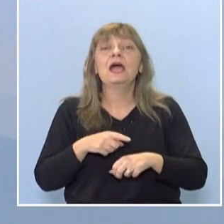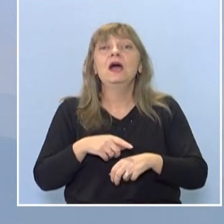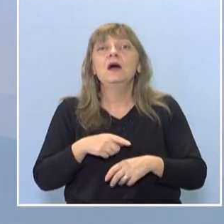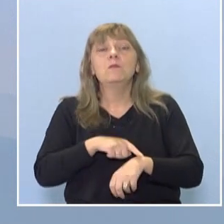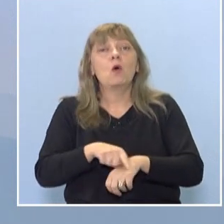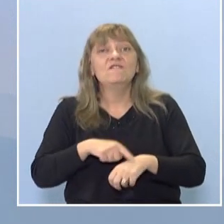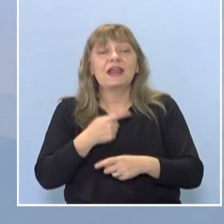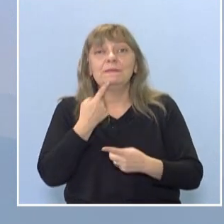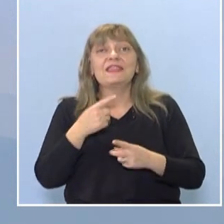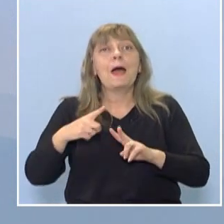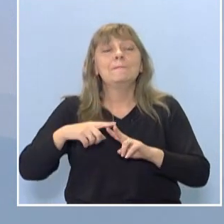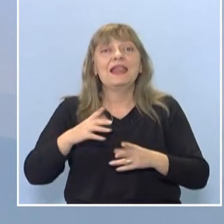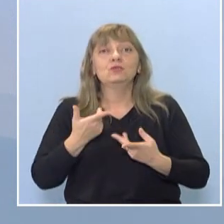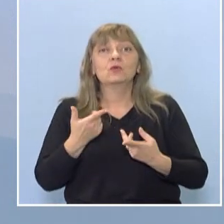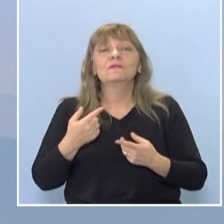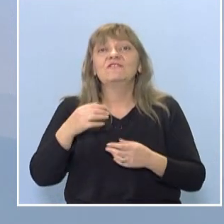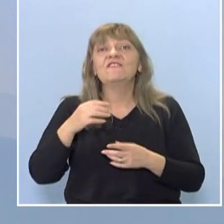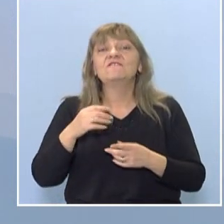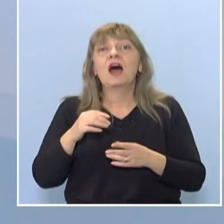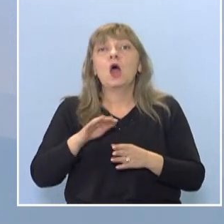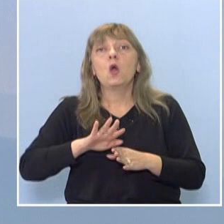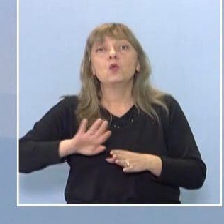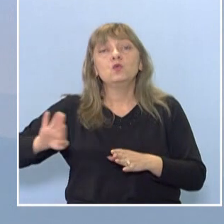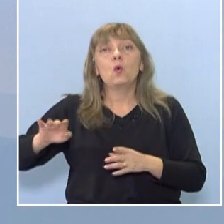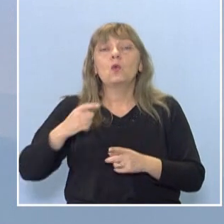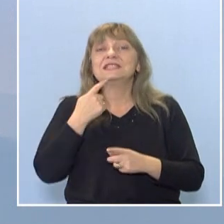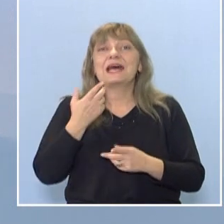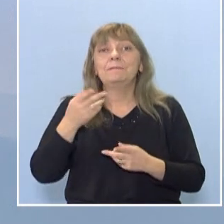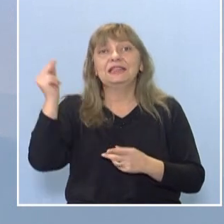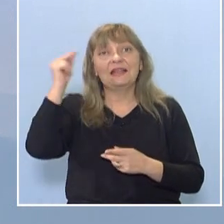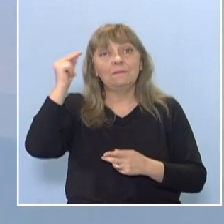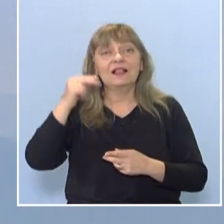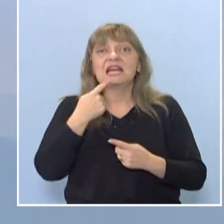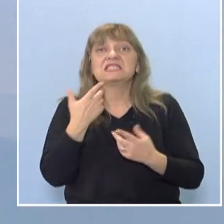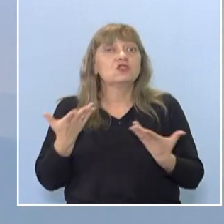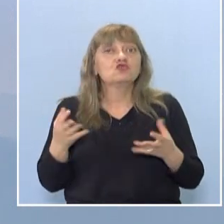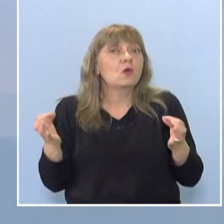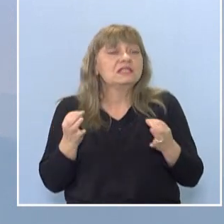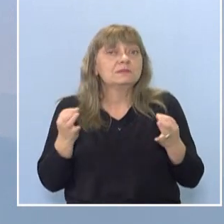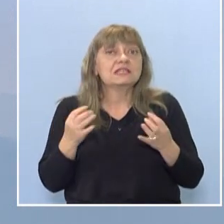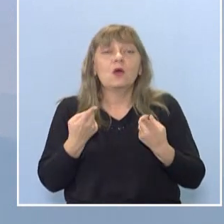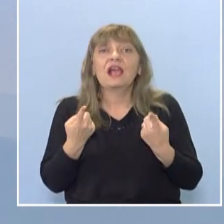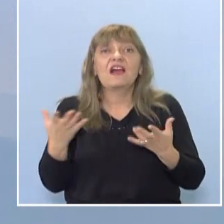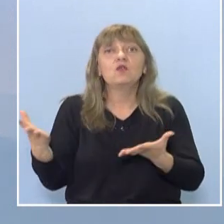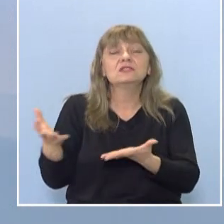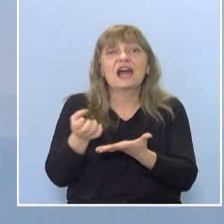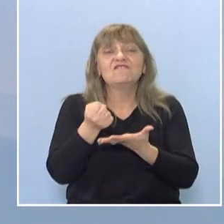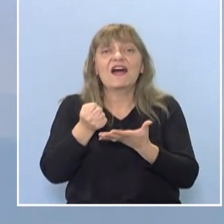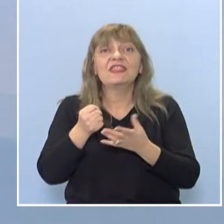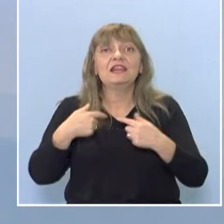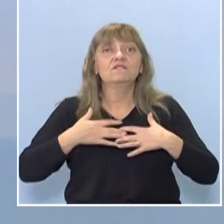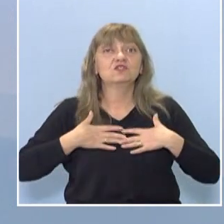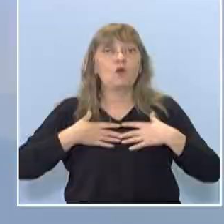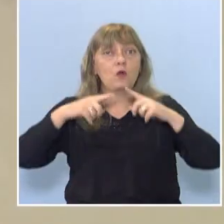Югозападна България през септември. Защо пленерът е специален и какво са уловили в картините си учениците, нека